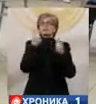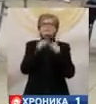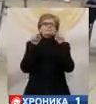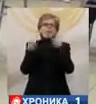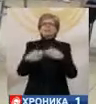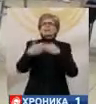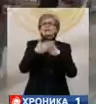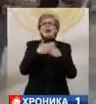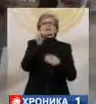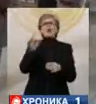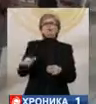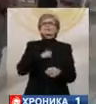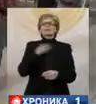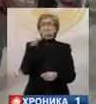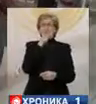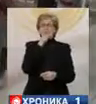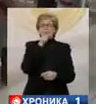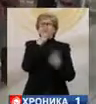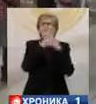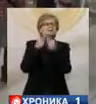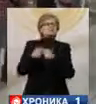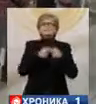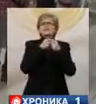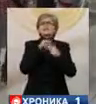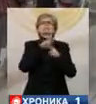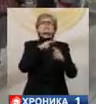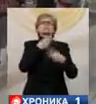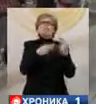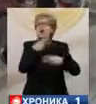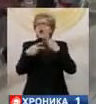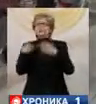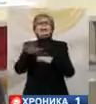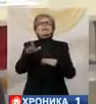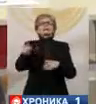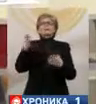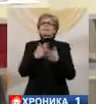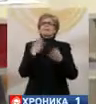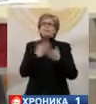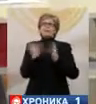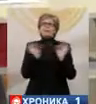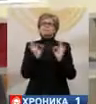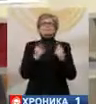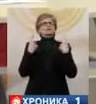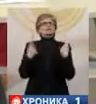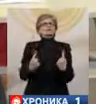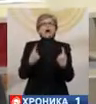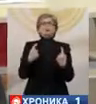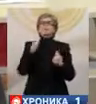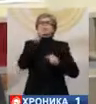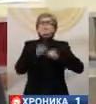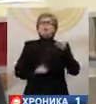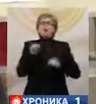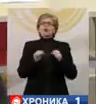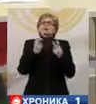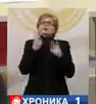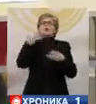u saradnji sa lokalnim samoupravama organizuju se smotre koje će omogućiti deci da steknu bezbedne stavove i ponašanja